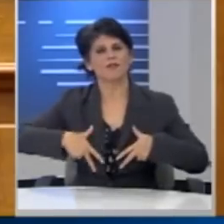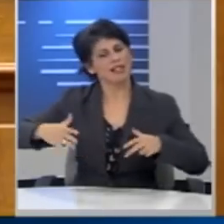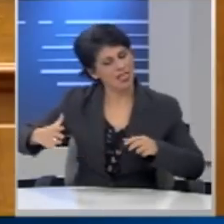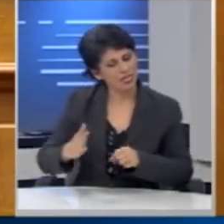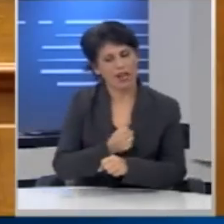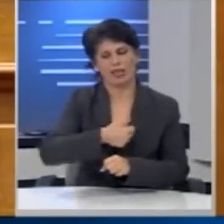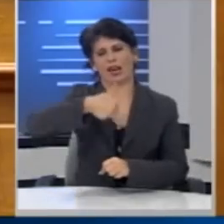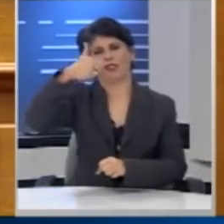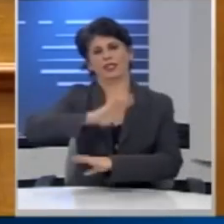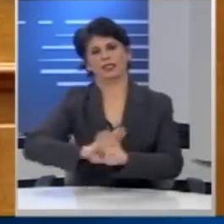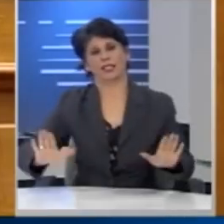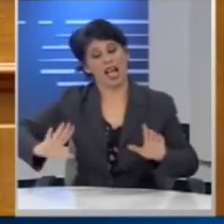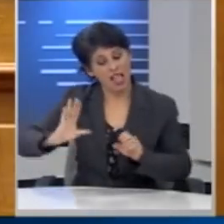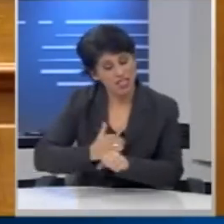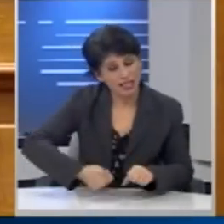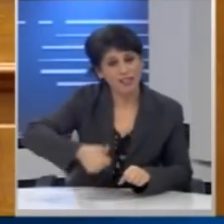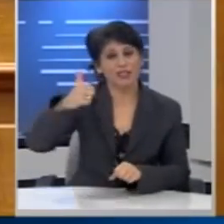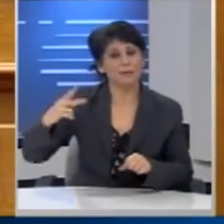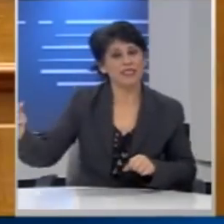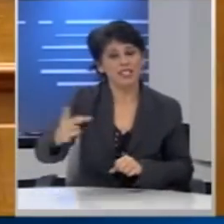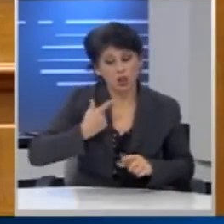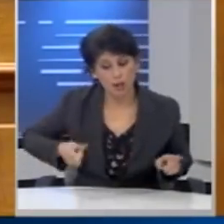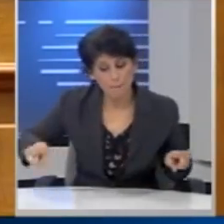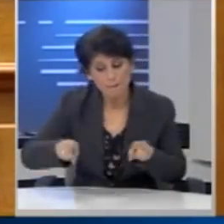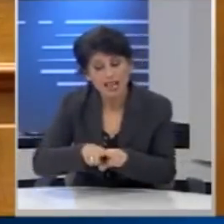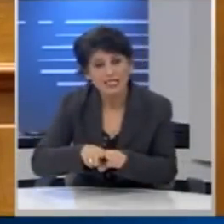το κερδίσει. Και θα το κερδίσει με την κοινωνία σύμμαχο.